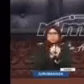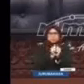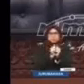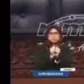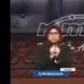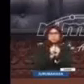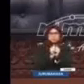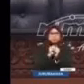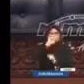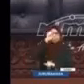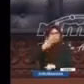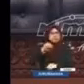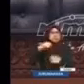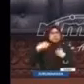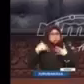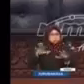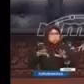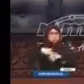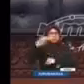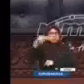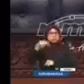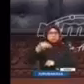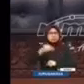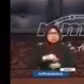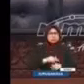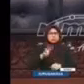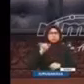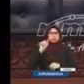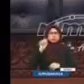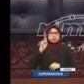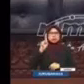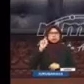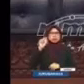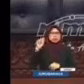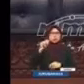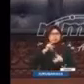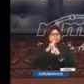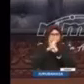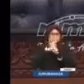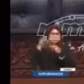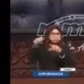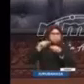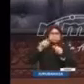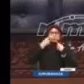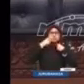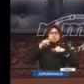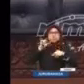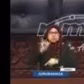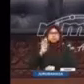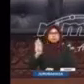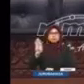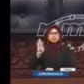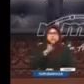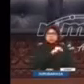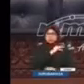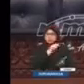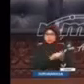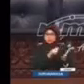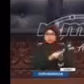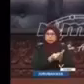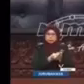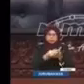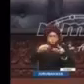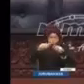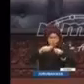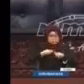soal yang saya pernah keluarkan sebelum ini yaitu warta Rasia yang telah diberikan oleh jawaban yang terhormat menteri keuangan